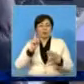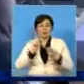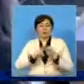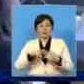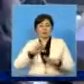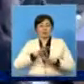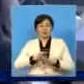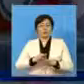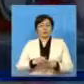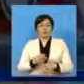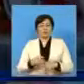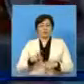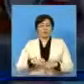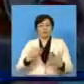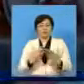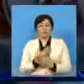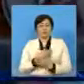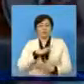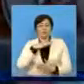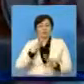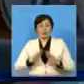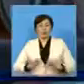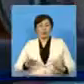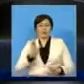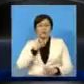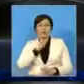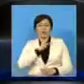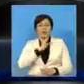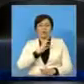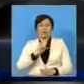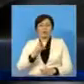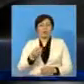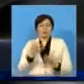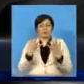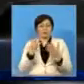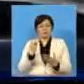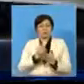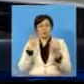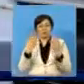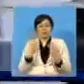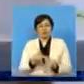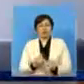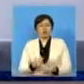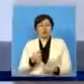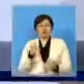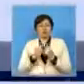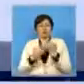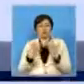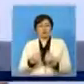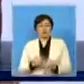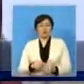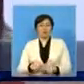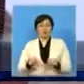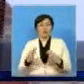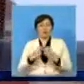да бір жақсылықтың нышаны. Көпбалалы ана Эльвира Бақтыгереева үшін бүгін сәтті күн. Мерекеде күнделікті шайға қайнатар суды үйіне кірген құбырдан